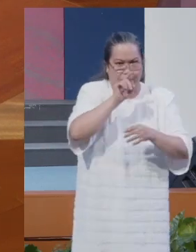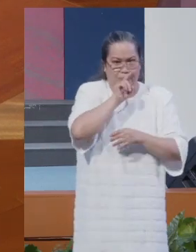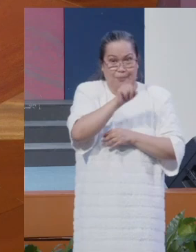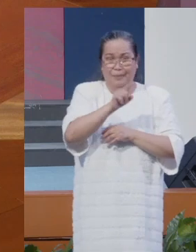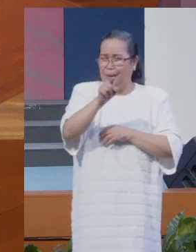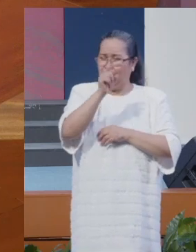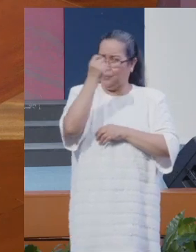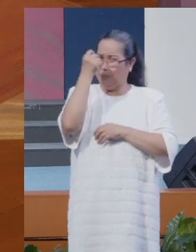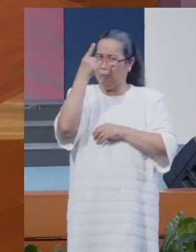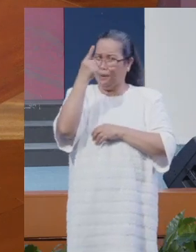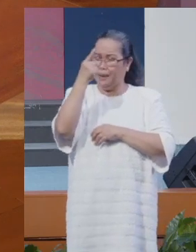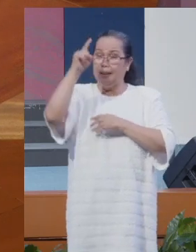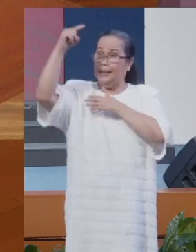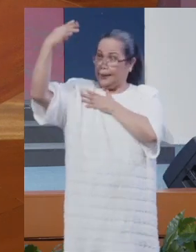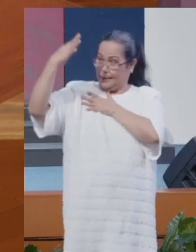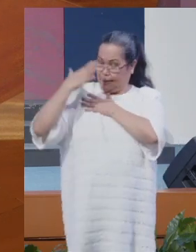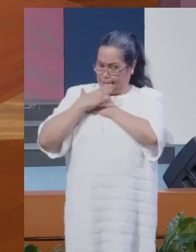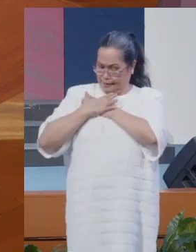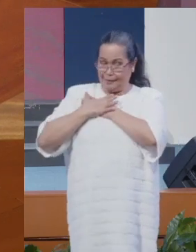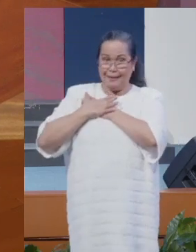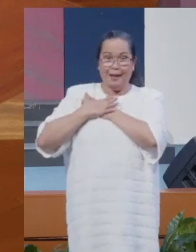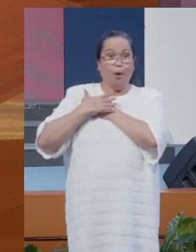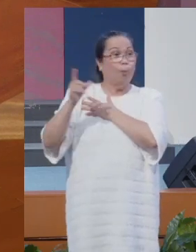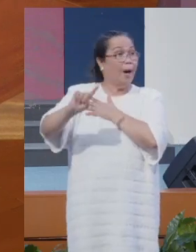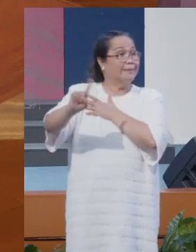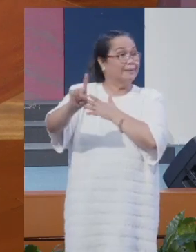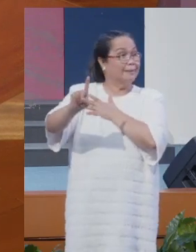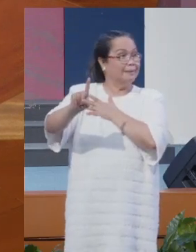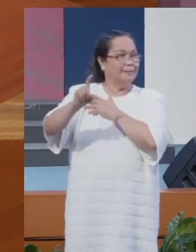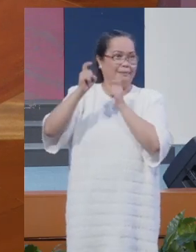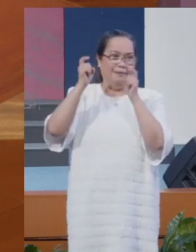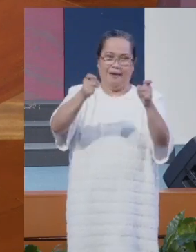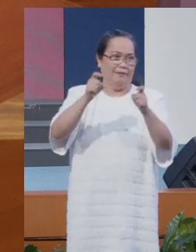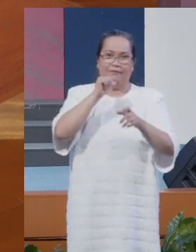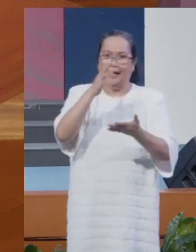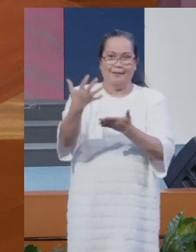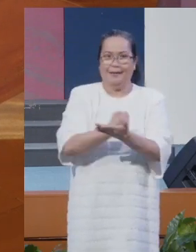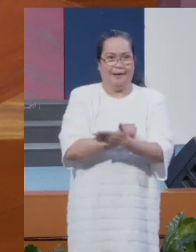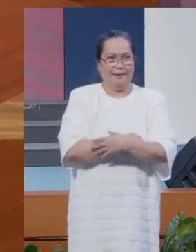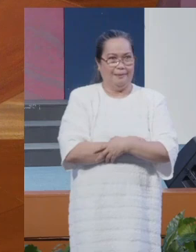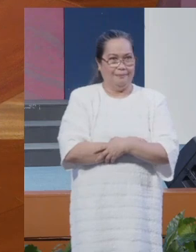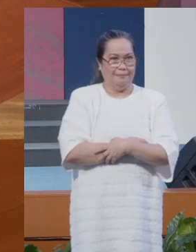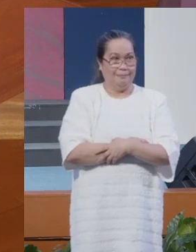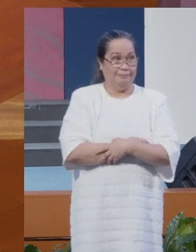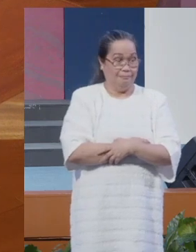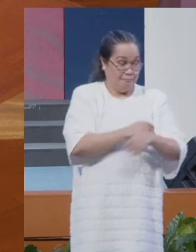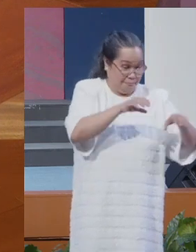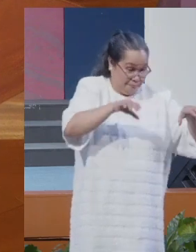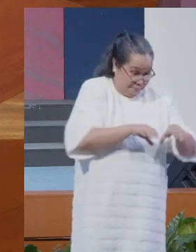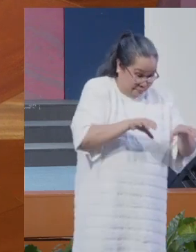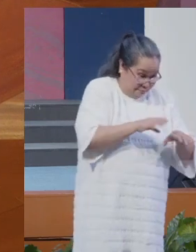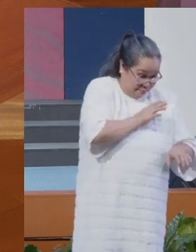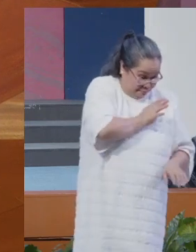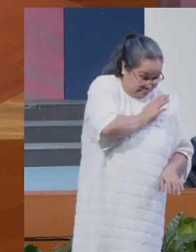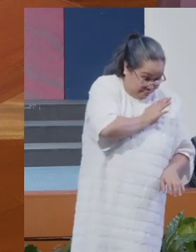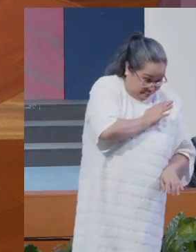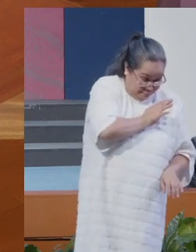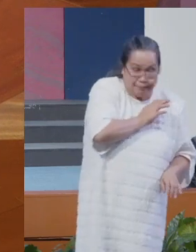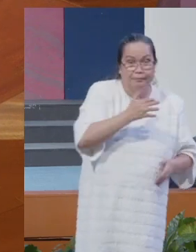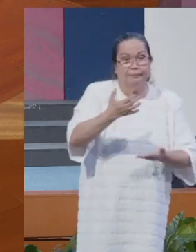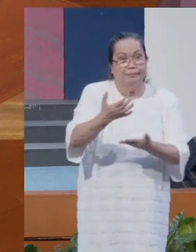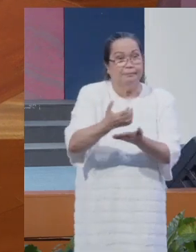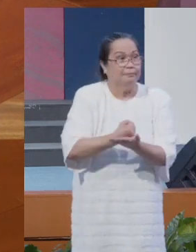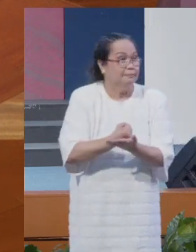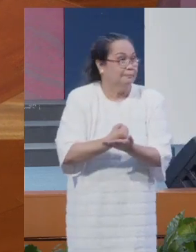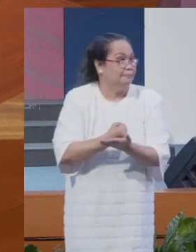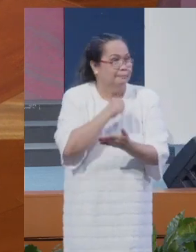Nakuha nyo? Ang grace po ay gift. Hindi po sweldo. Ang works po ang nagdi-deserve ng sweldo. Hindi